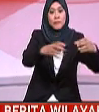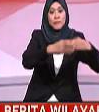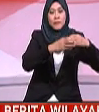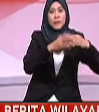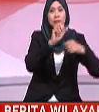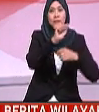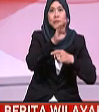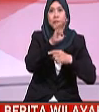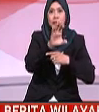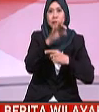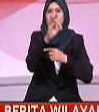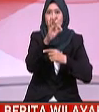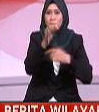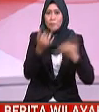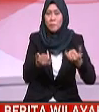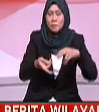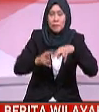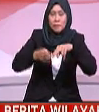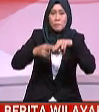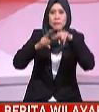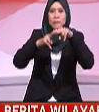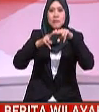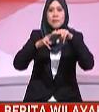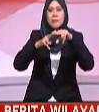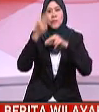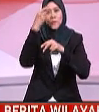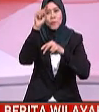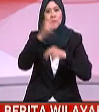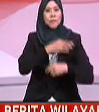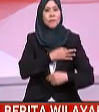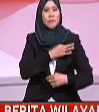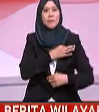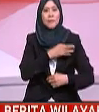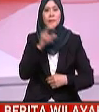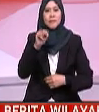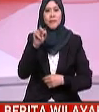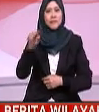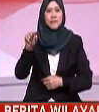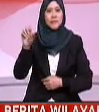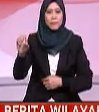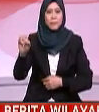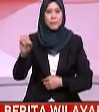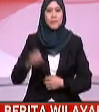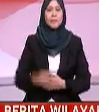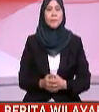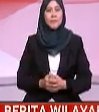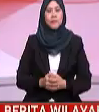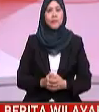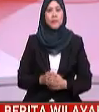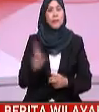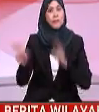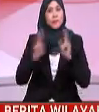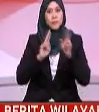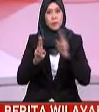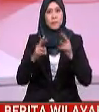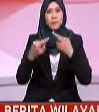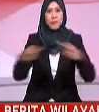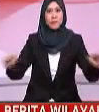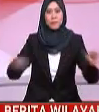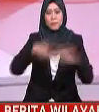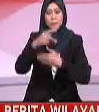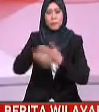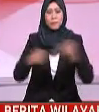ini bertambah dengan pelibatan sukarelawan NGO. Berucap dalam pelancaran